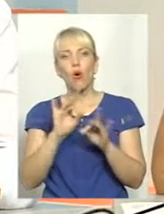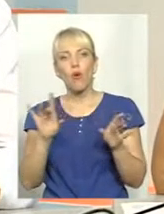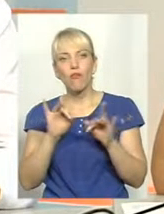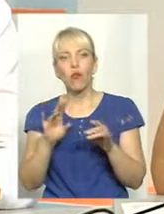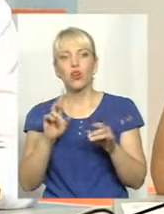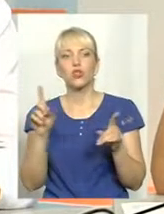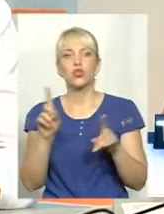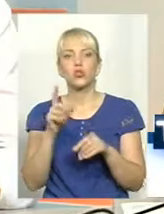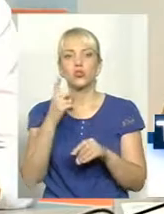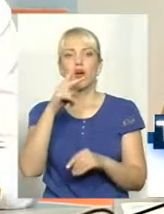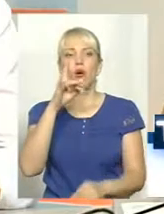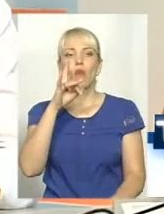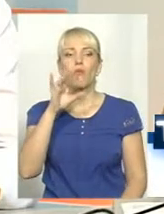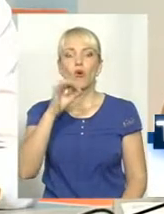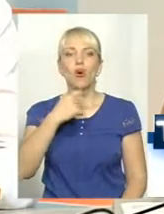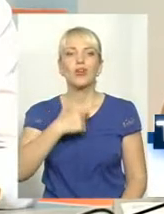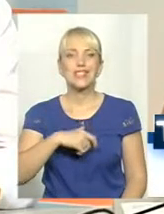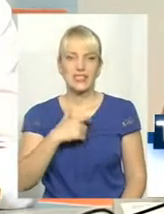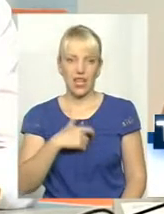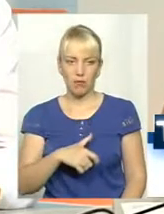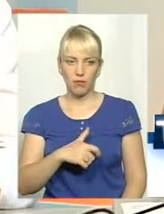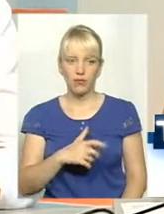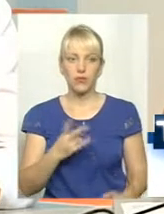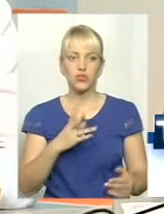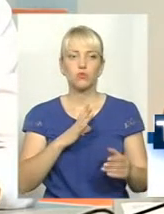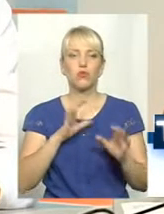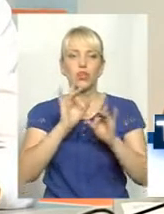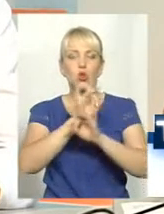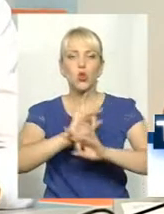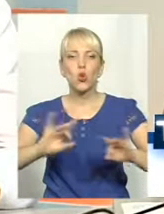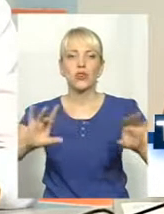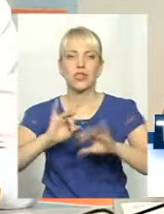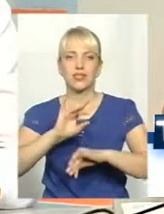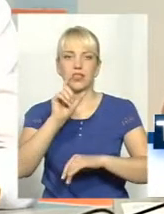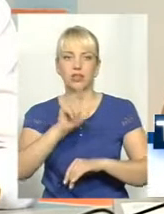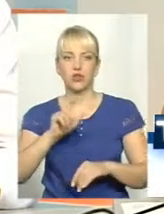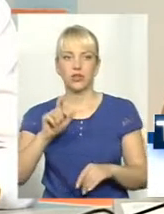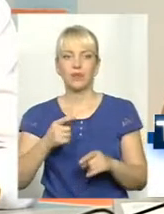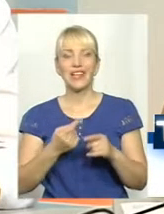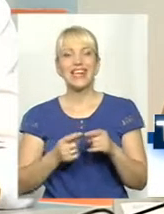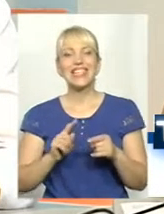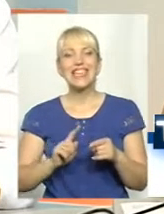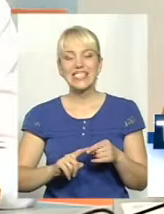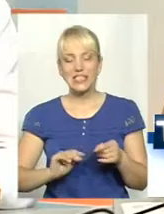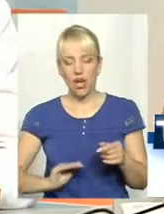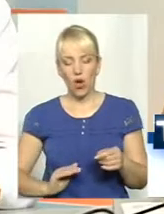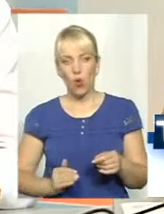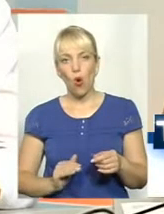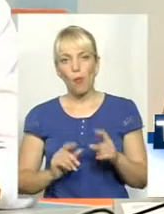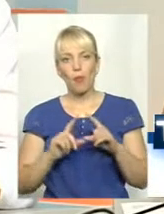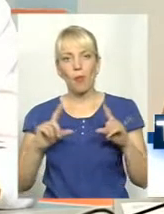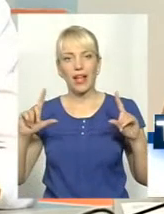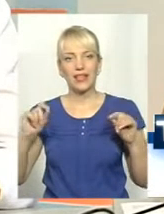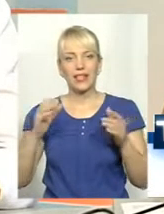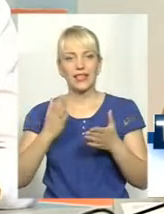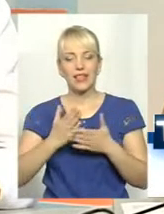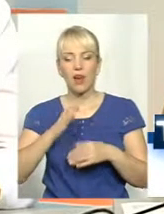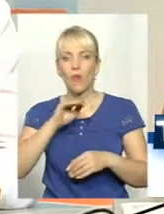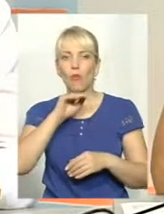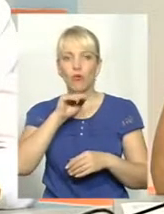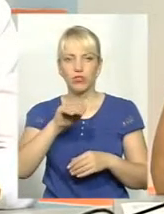такому маленькому ємному зображенні не може бути просто набір якихось знаків. Кожен знак,